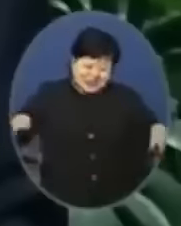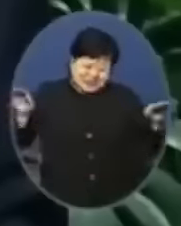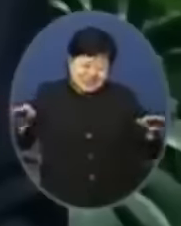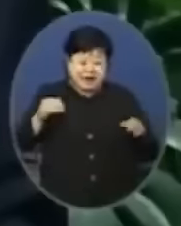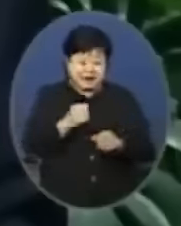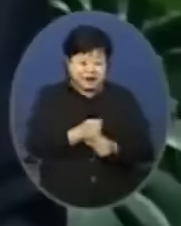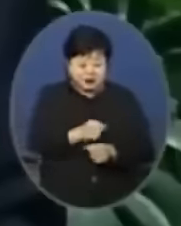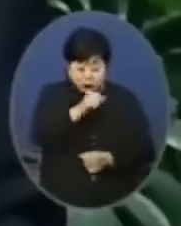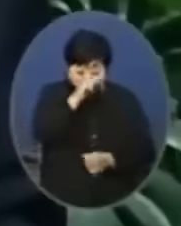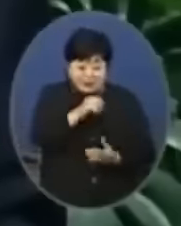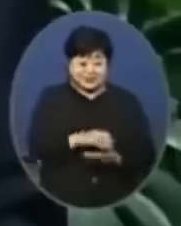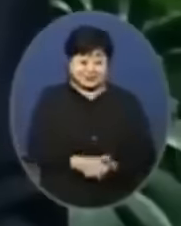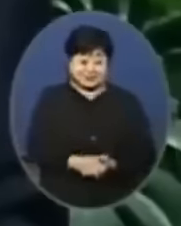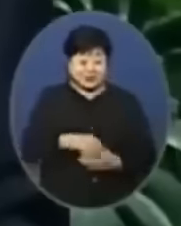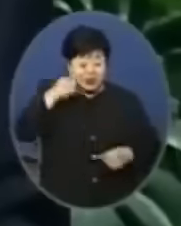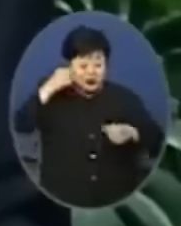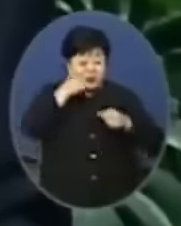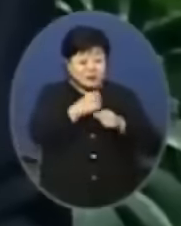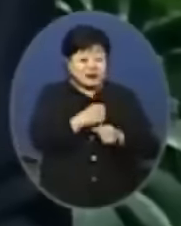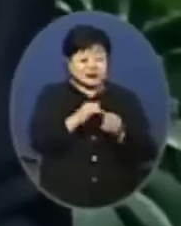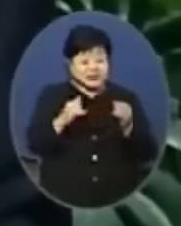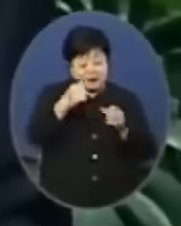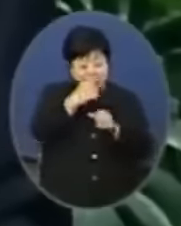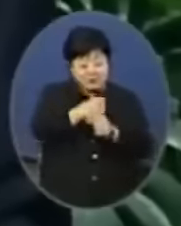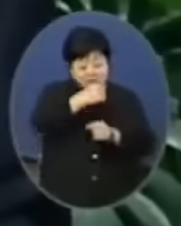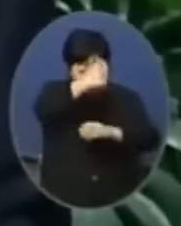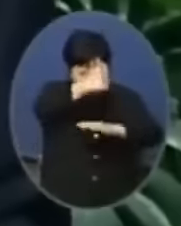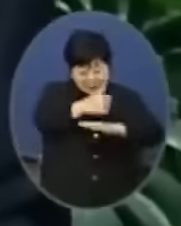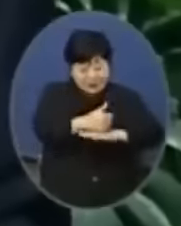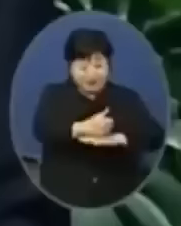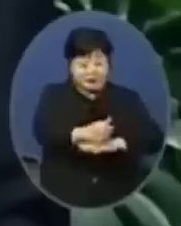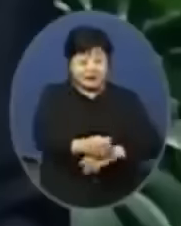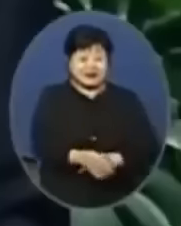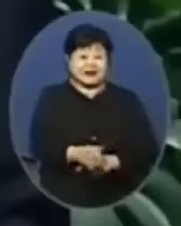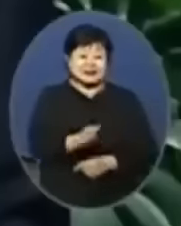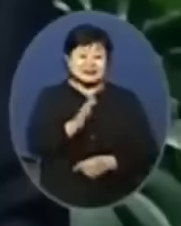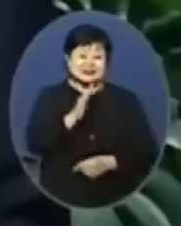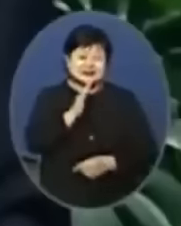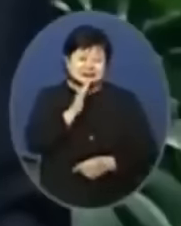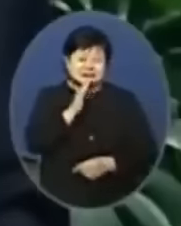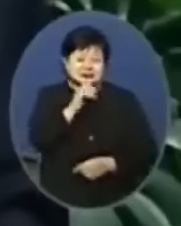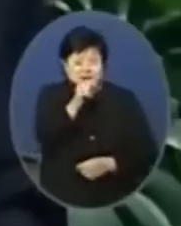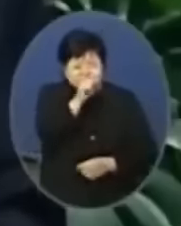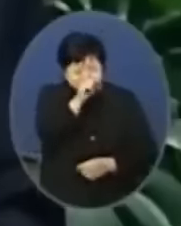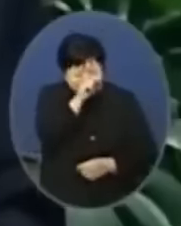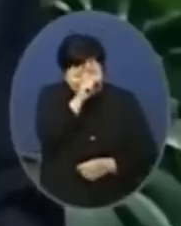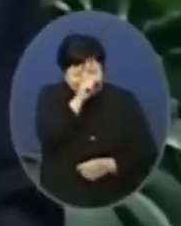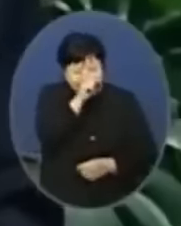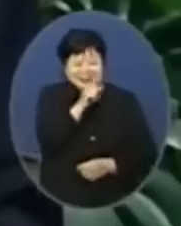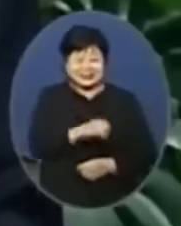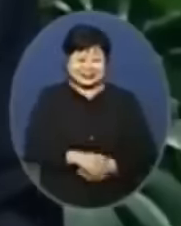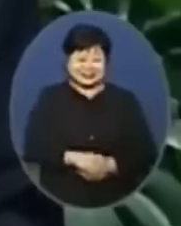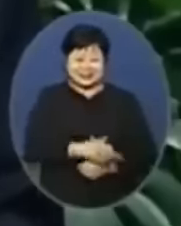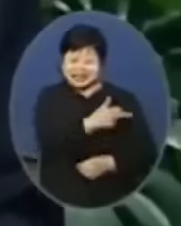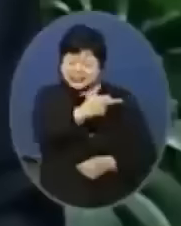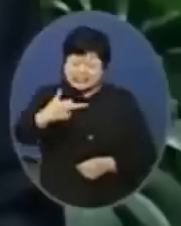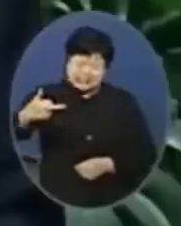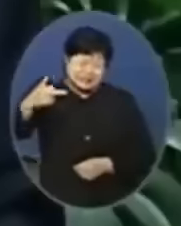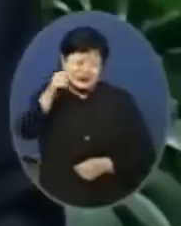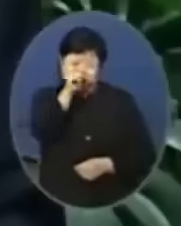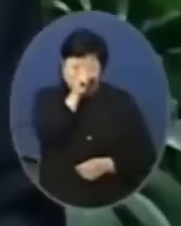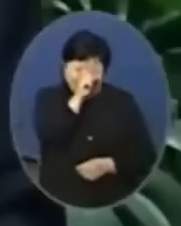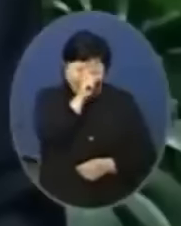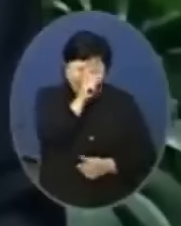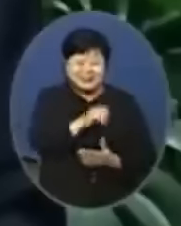지어놓고도 좋다. 동물을 짓고 사람을 마지막에 지어놓고 난 다음에도 보니 좋다. 하나님이 지으시기를 보니 심히 좋더라.